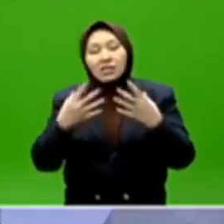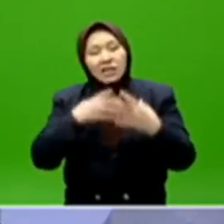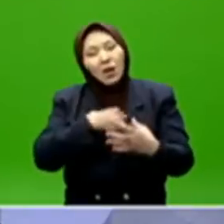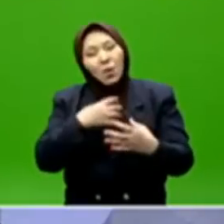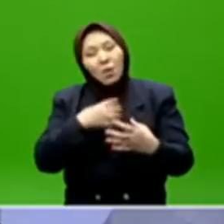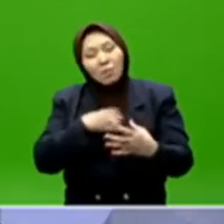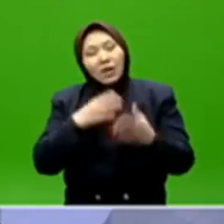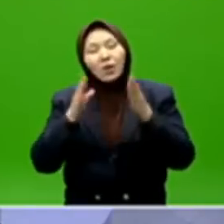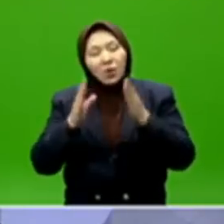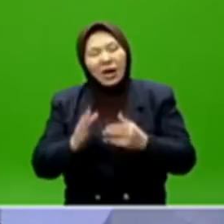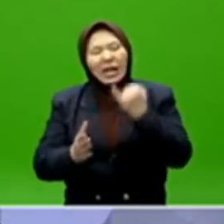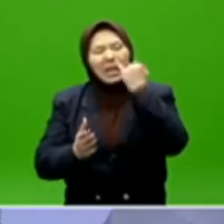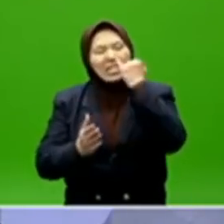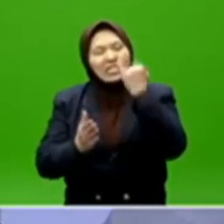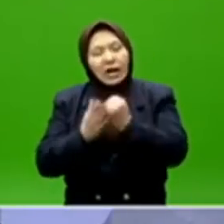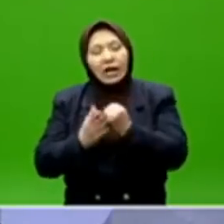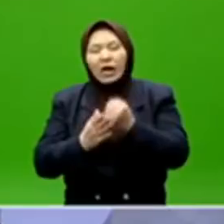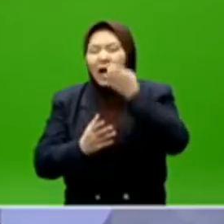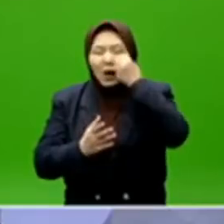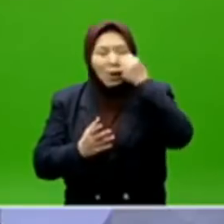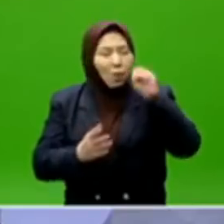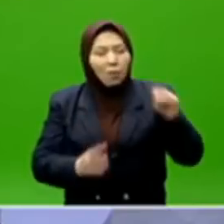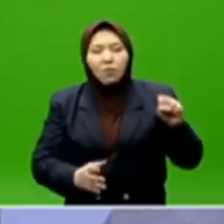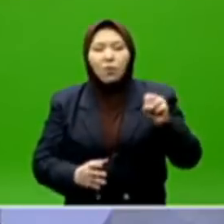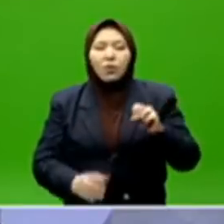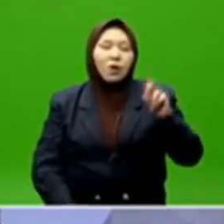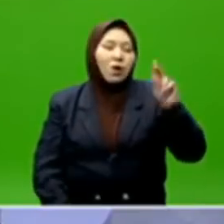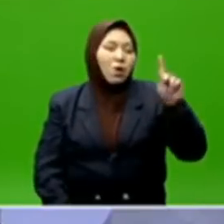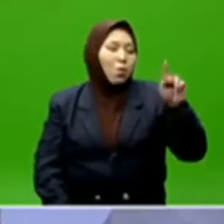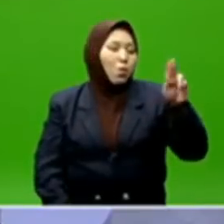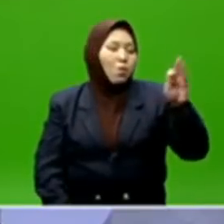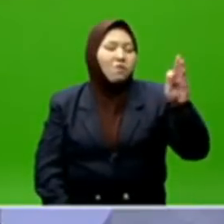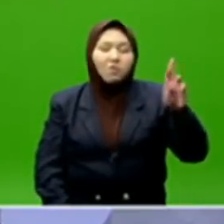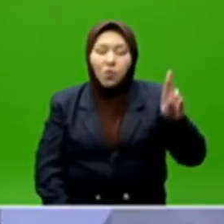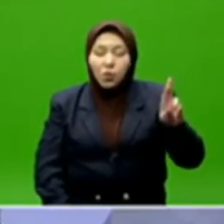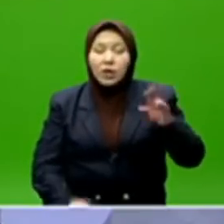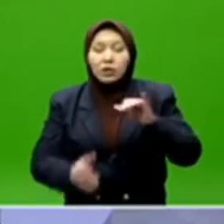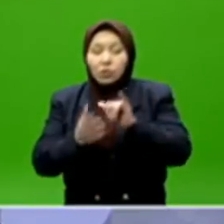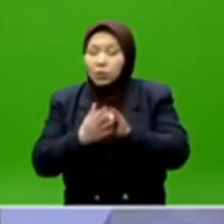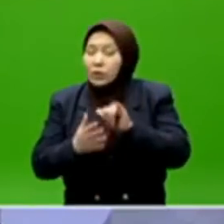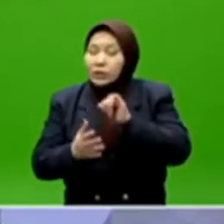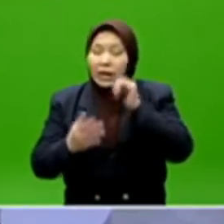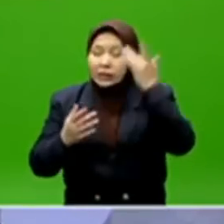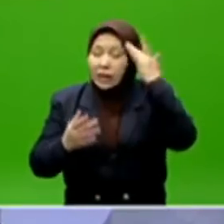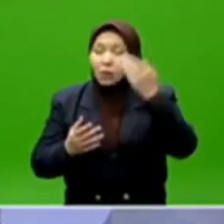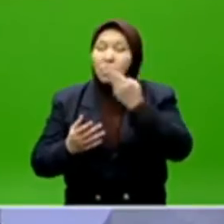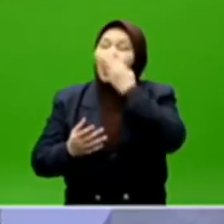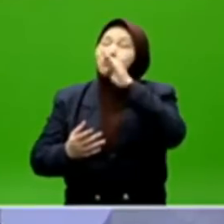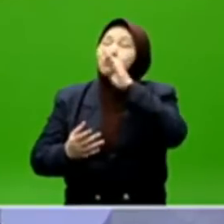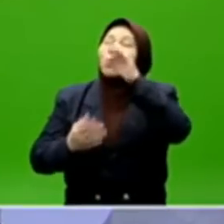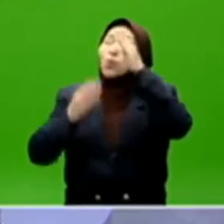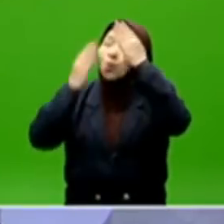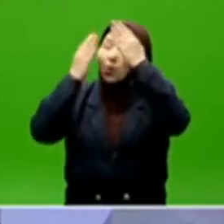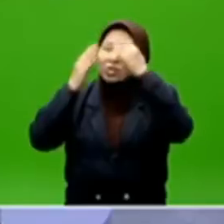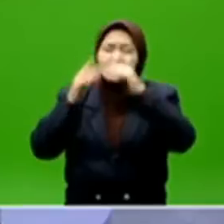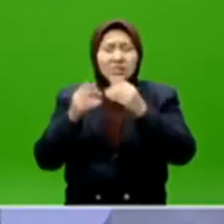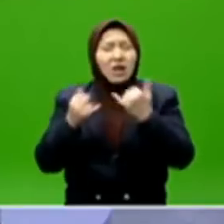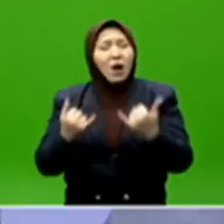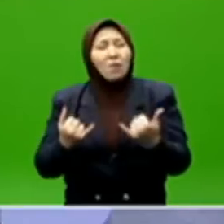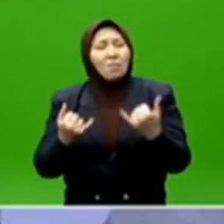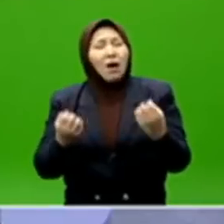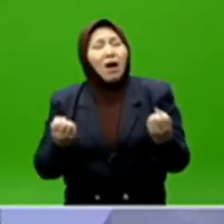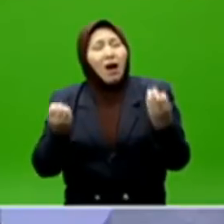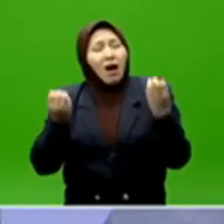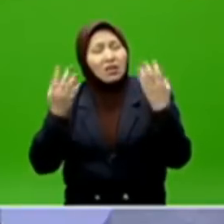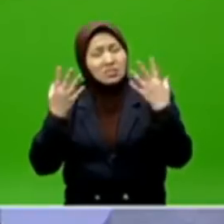yang zalim, orang yang kafar. Kafar ni lawan kepada orang yang syakur. Tidak bersyukur. Selama ini macam-macam yang ada.